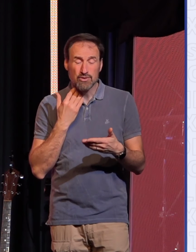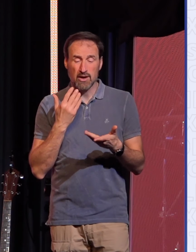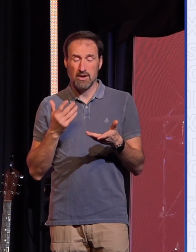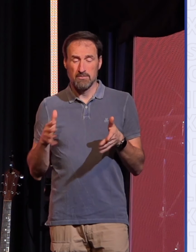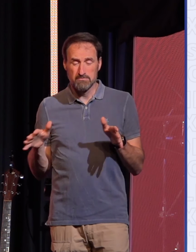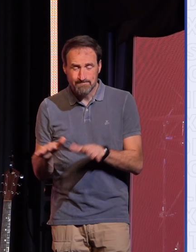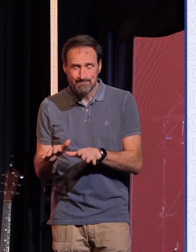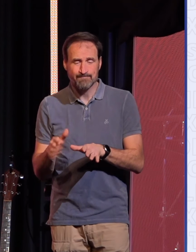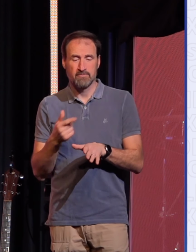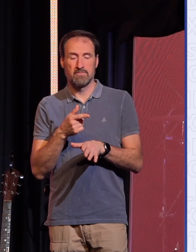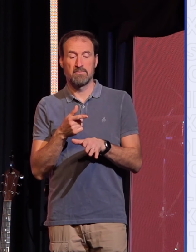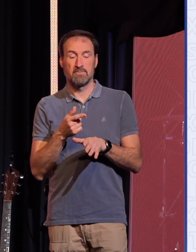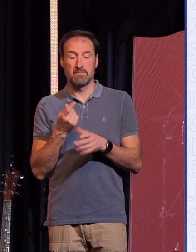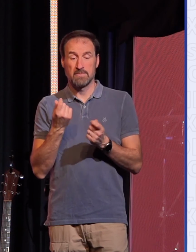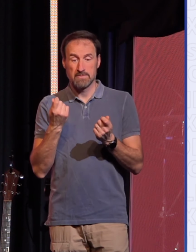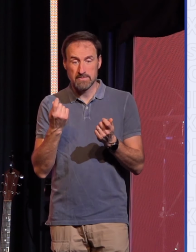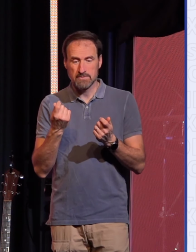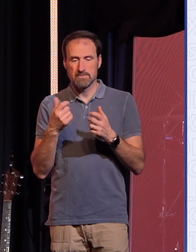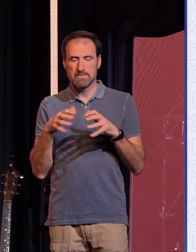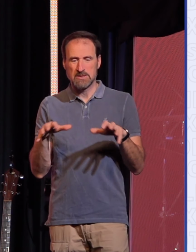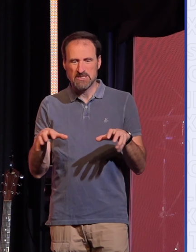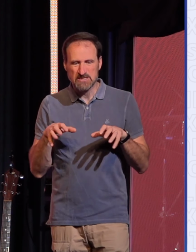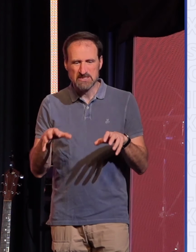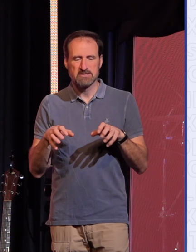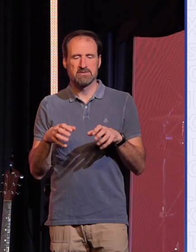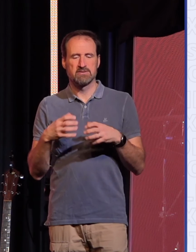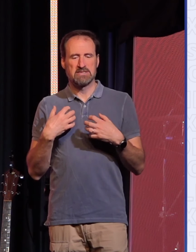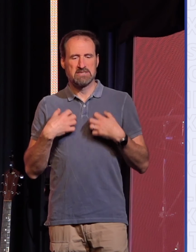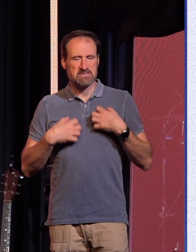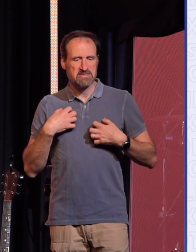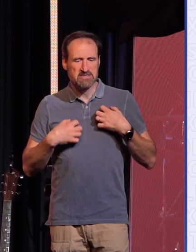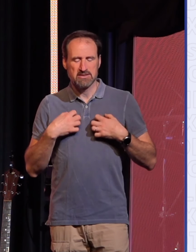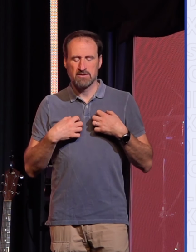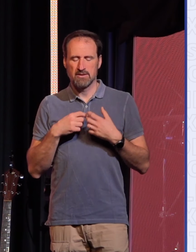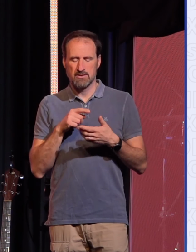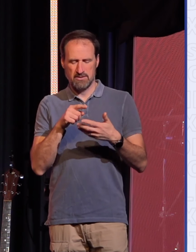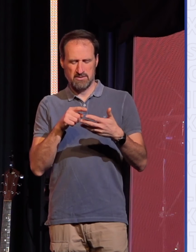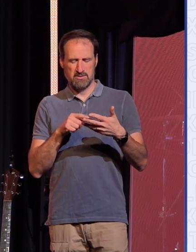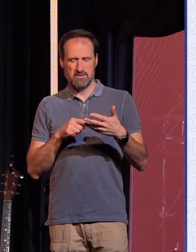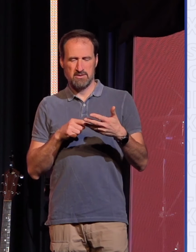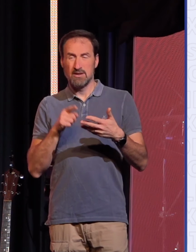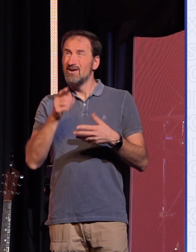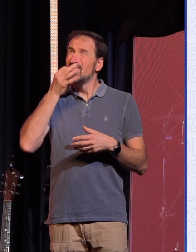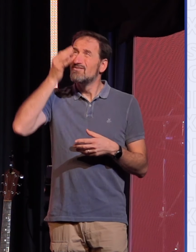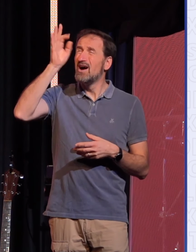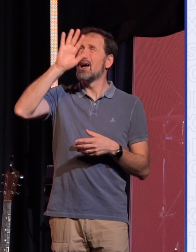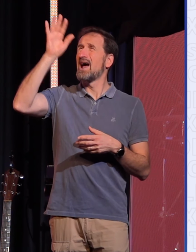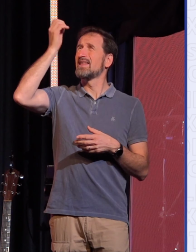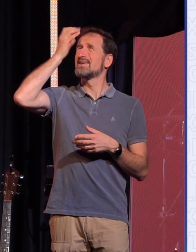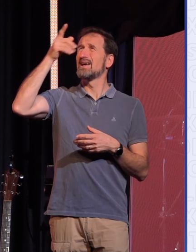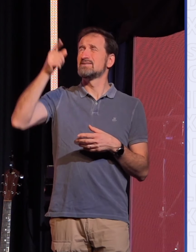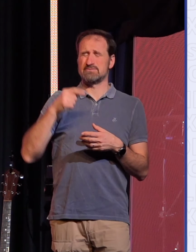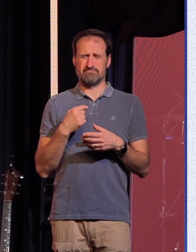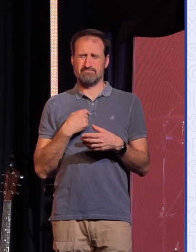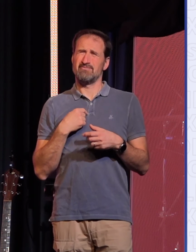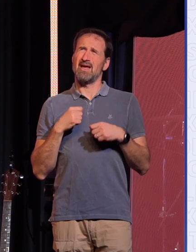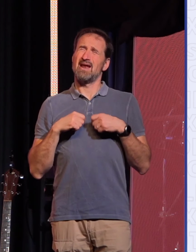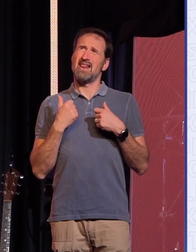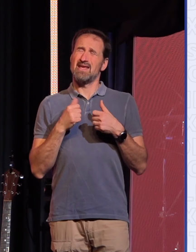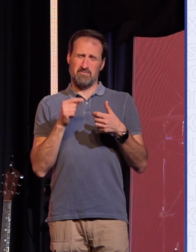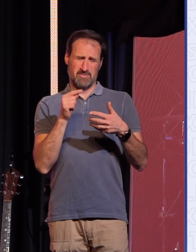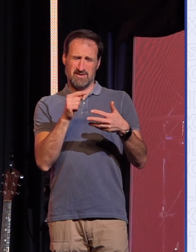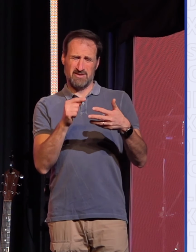Geist, gibt es Themen in irgendeinem dieser Bereiche? Schreib sie dir auf